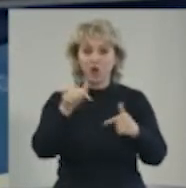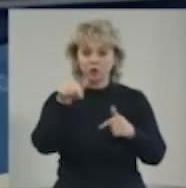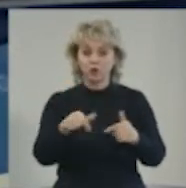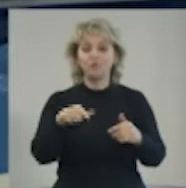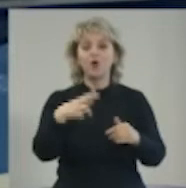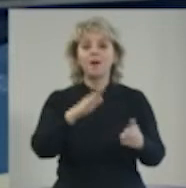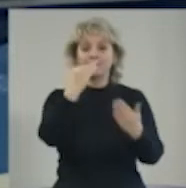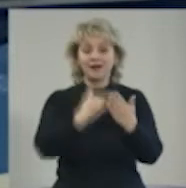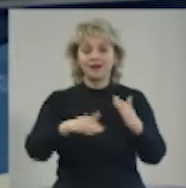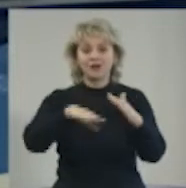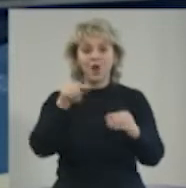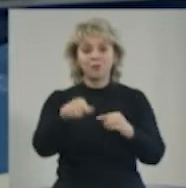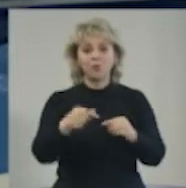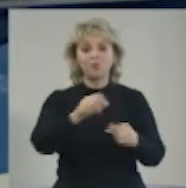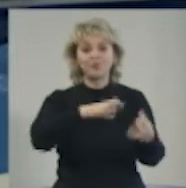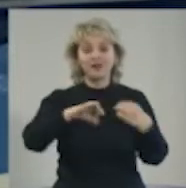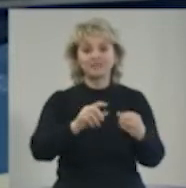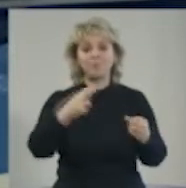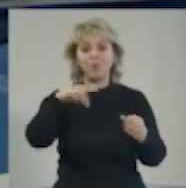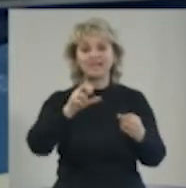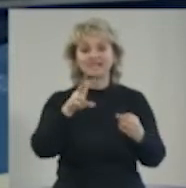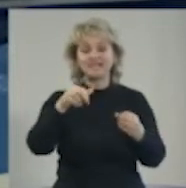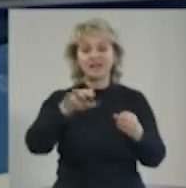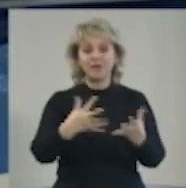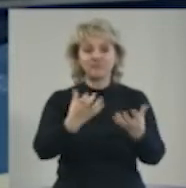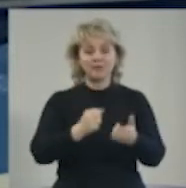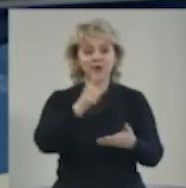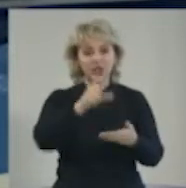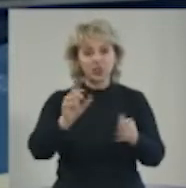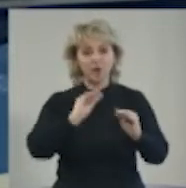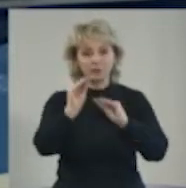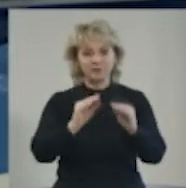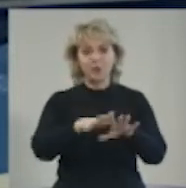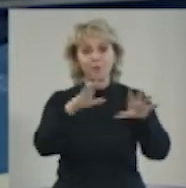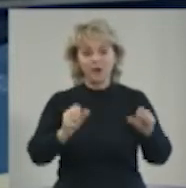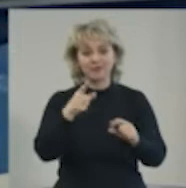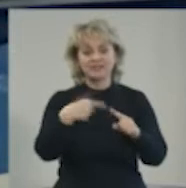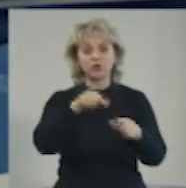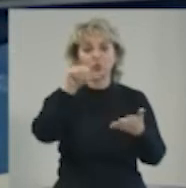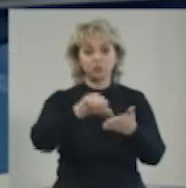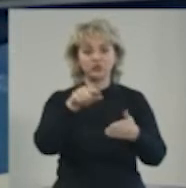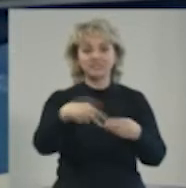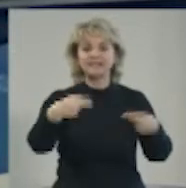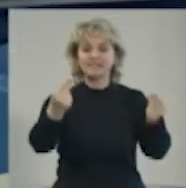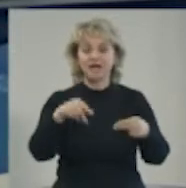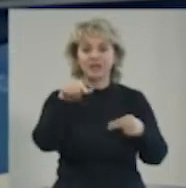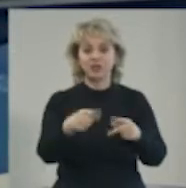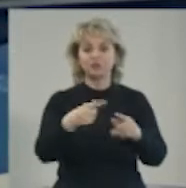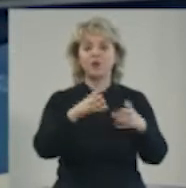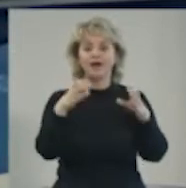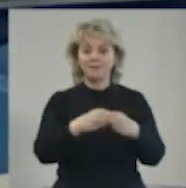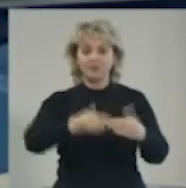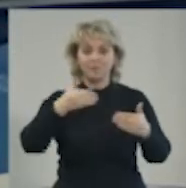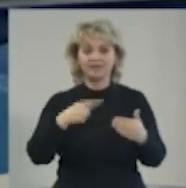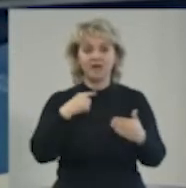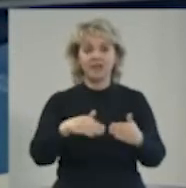предвыборную программу поможет проект «Политстартап», направленный на кадровое обеспечение партии. Его новых участников зарегистрировал оргкомитет